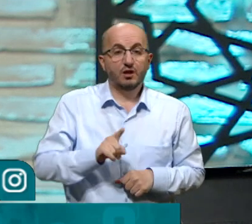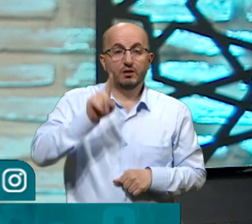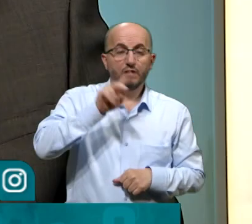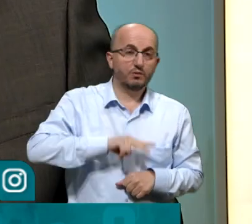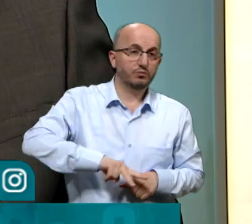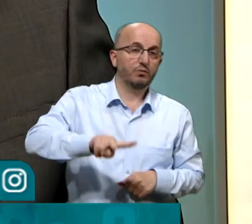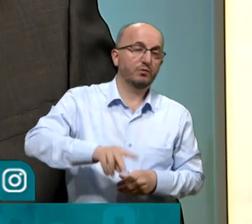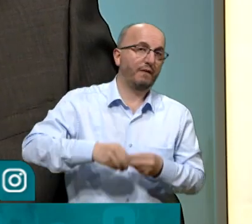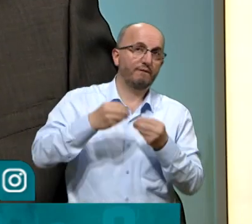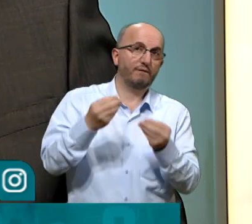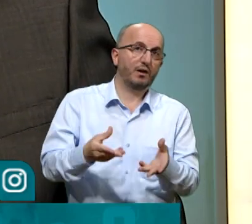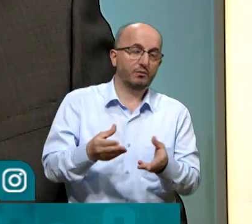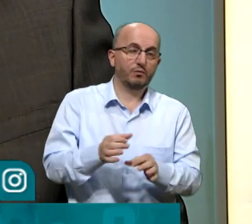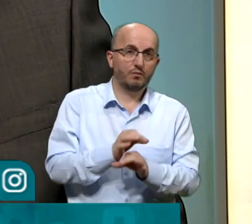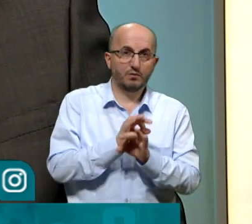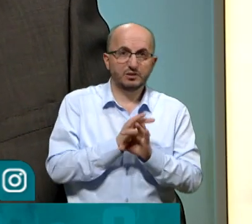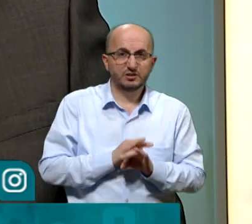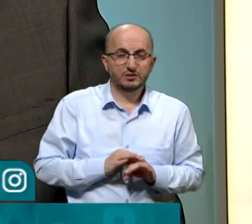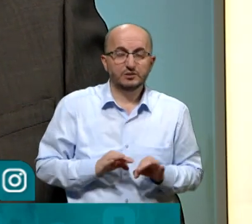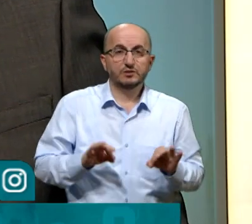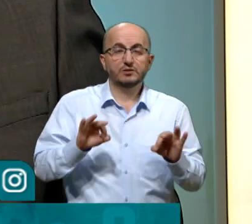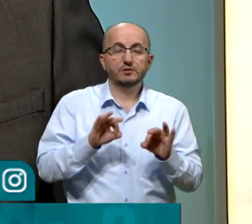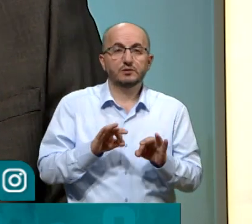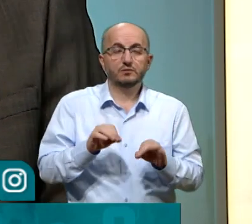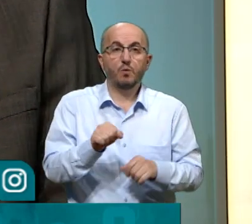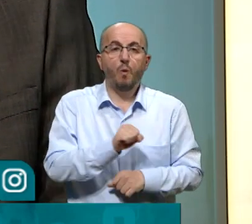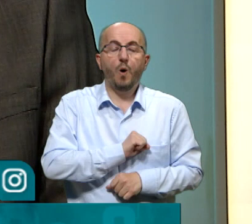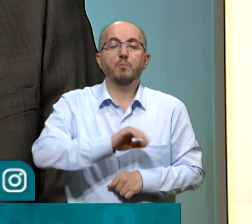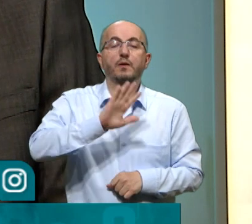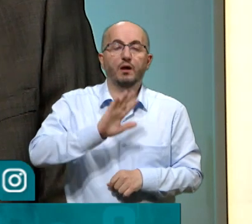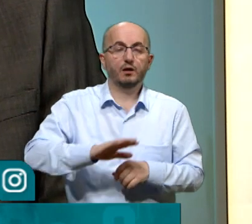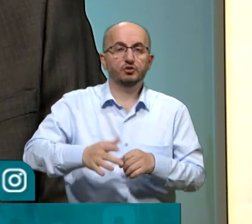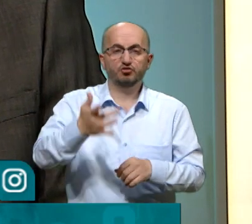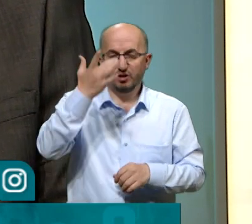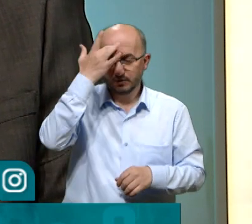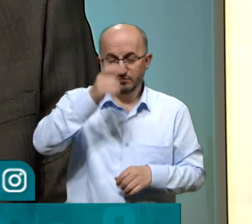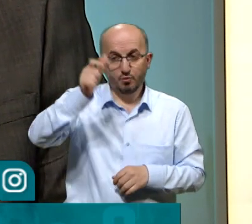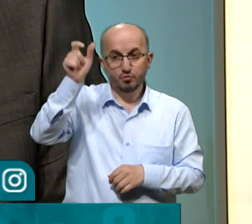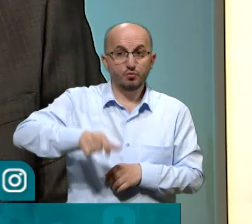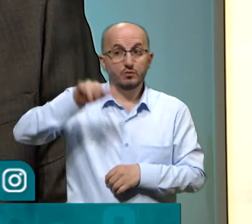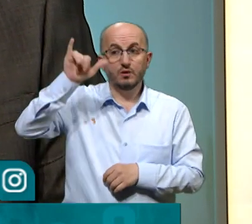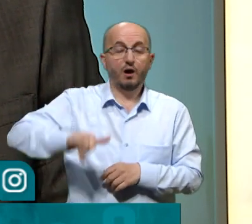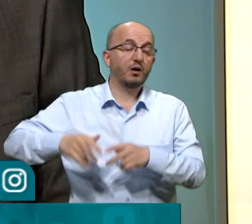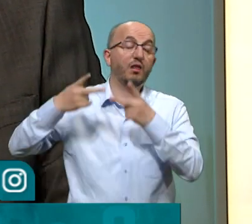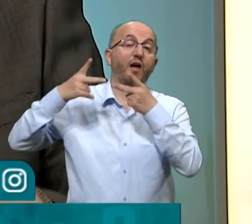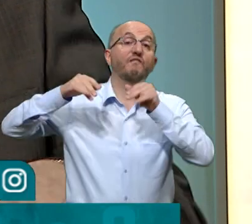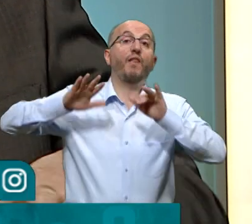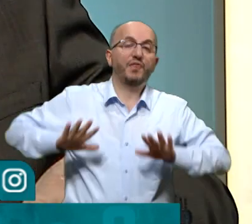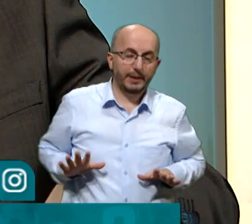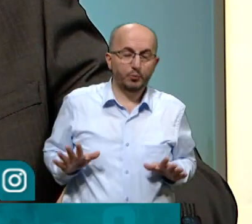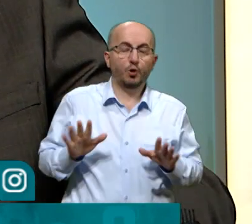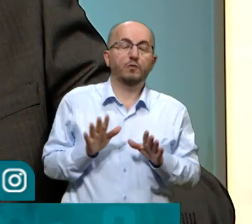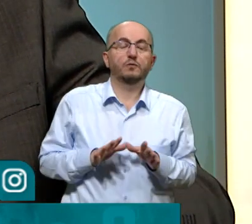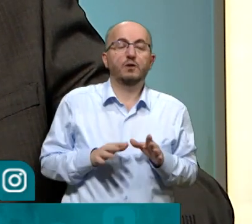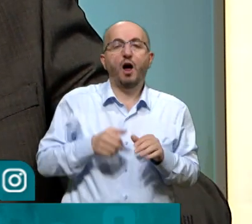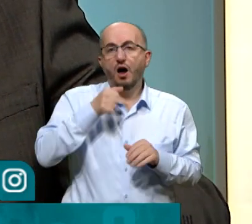yolunda veriyor Hiç esirgemeden veriyor Şehitlik bile kul hakları ne yapmıyor affettirme Dolayısıyla